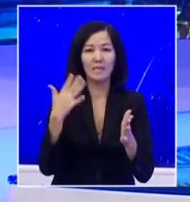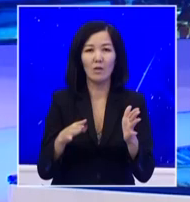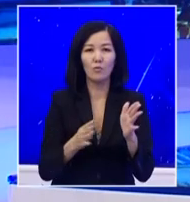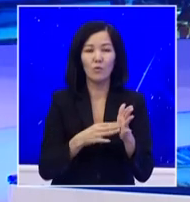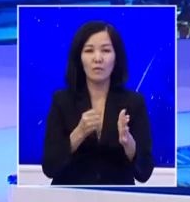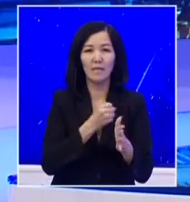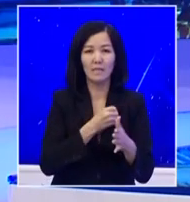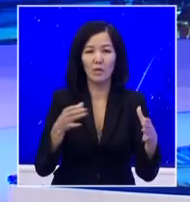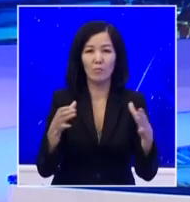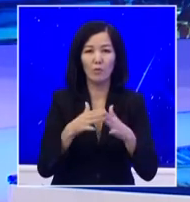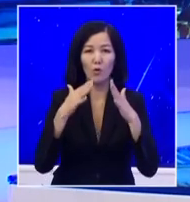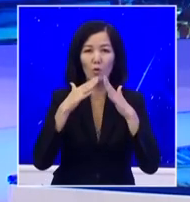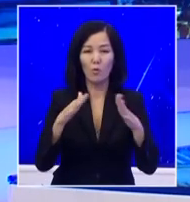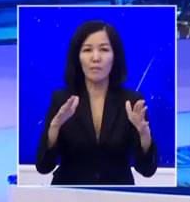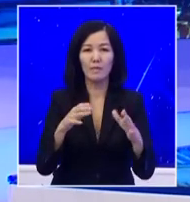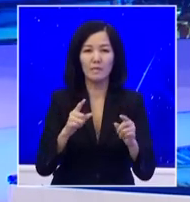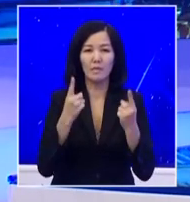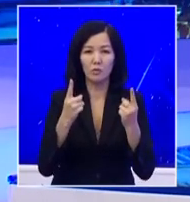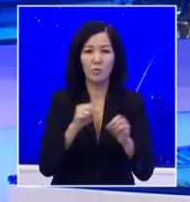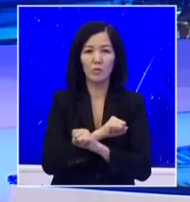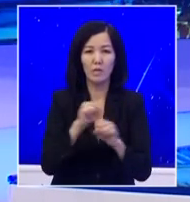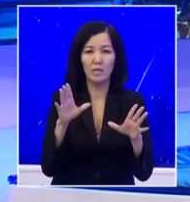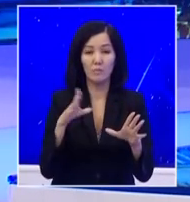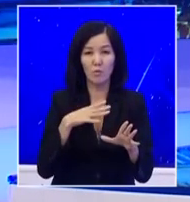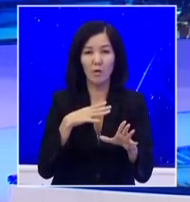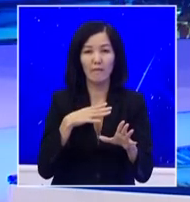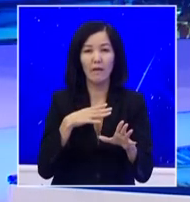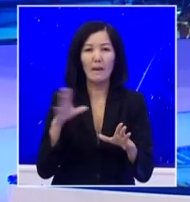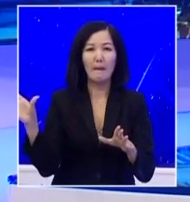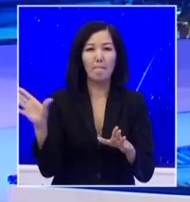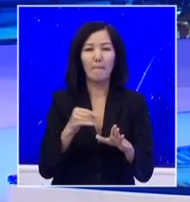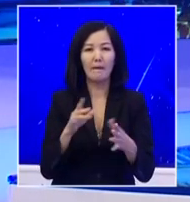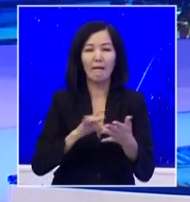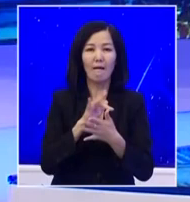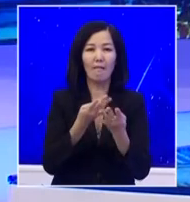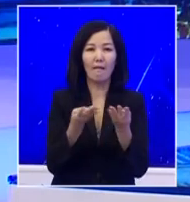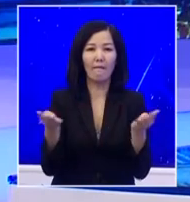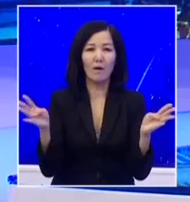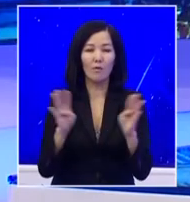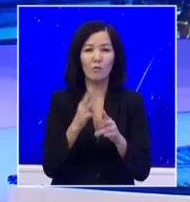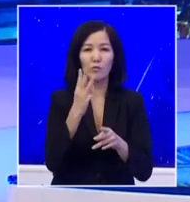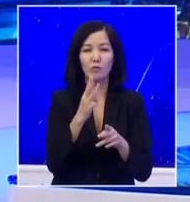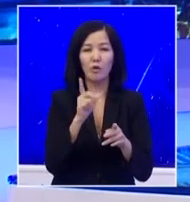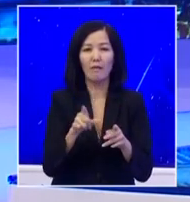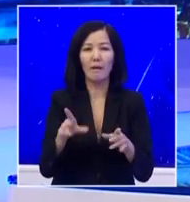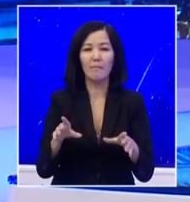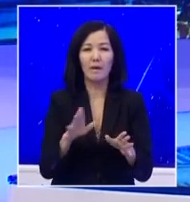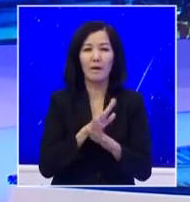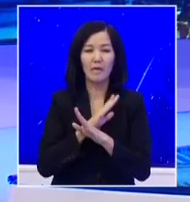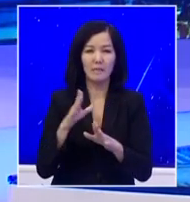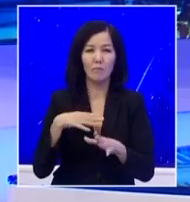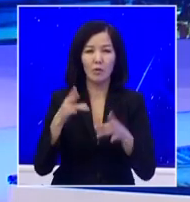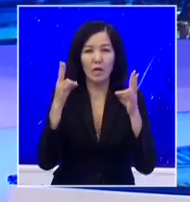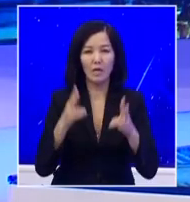әскери бөлімінің оқ дәрі қоймасында жойқын жарылыс болған еді. Салдарынан түгел қала эвакуацияланып, 3 адам қайтыс болды. Арыстағы